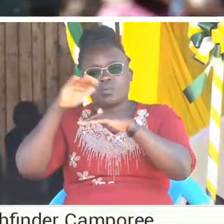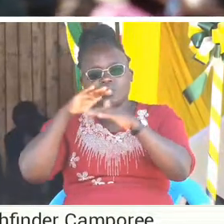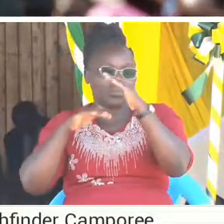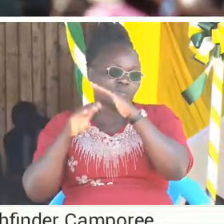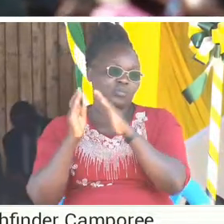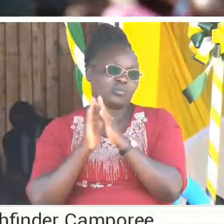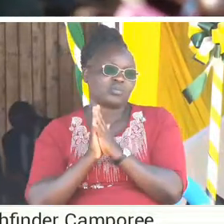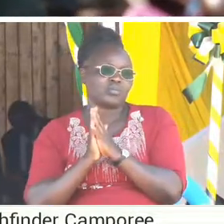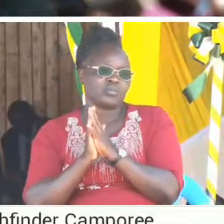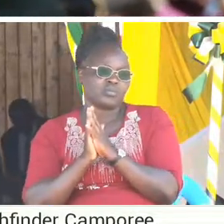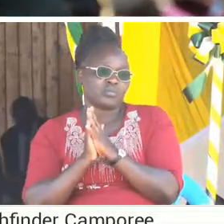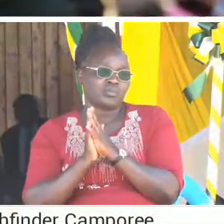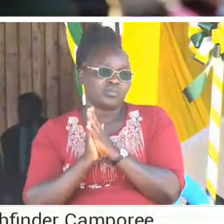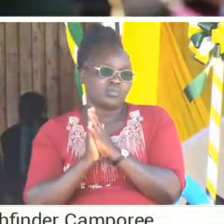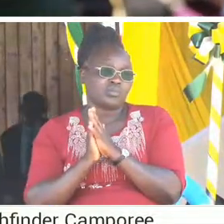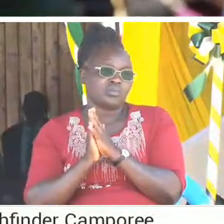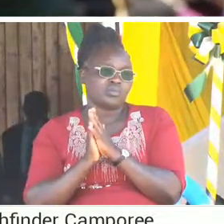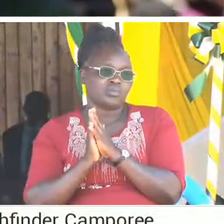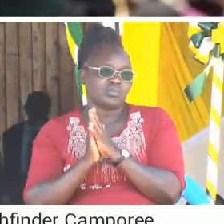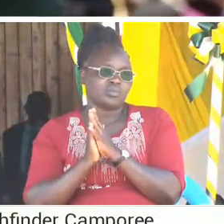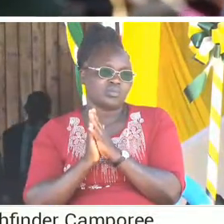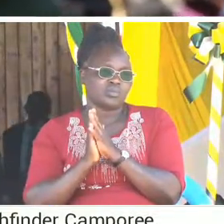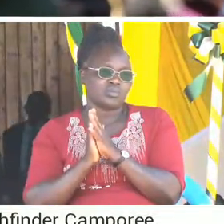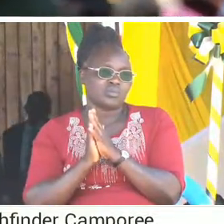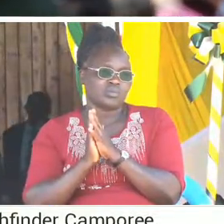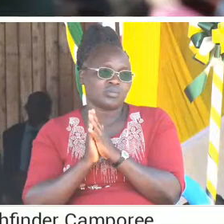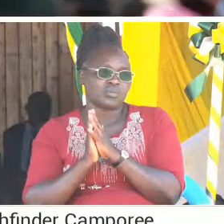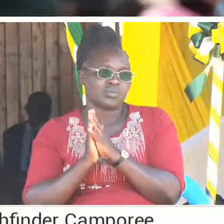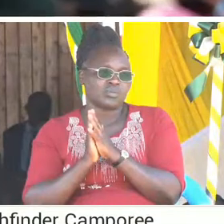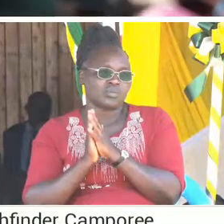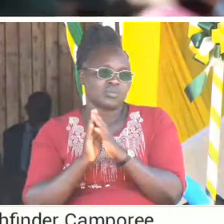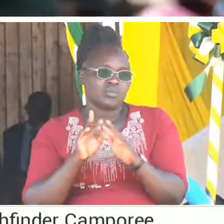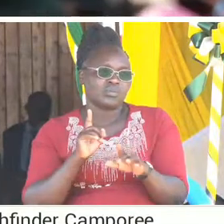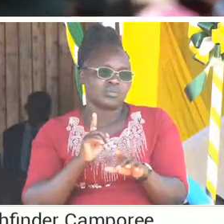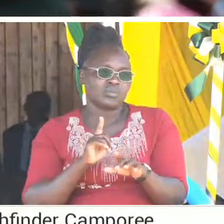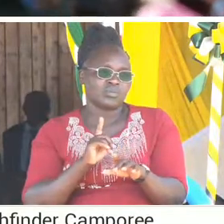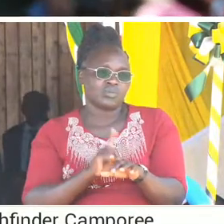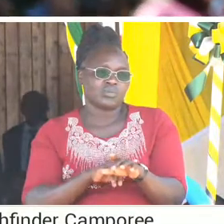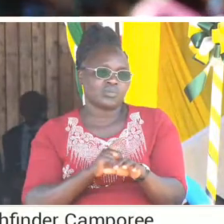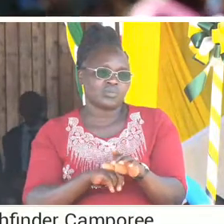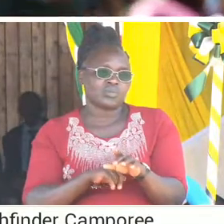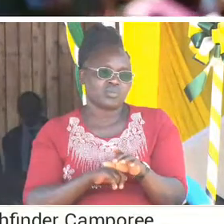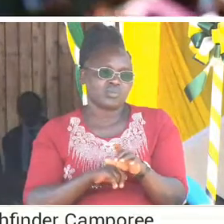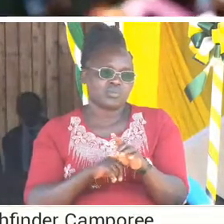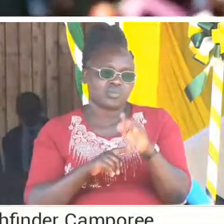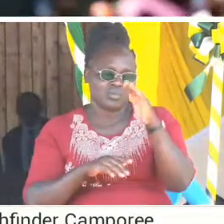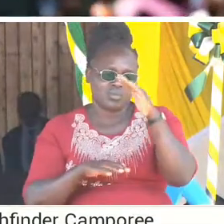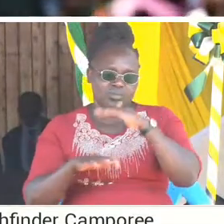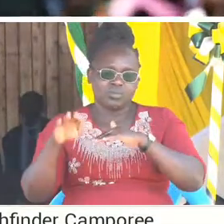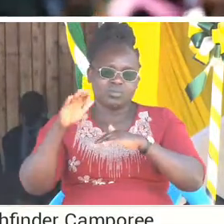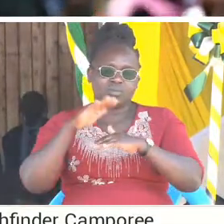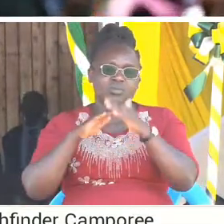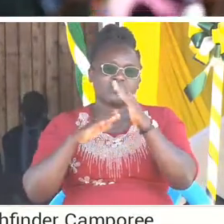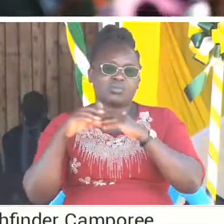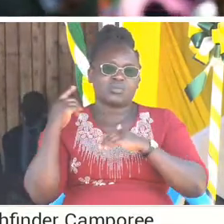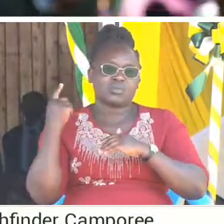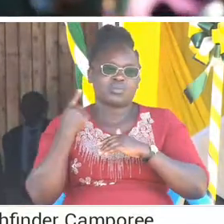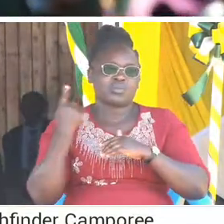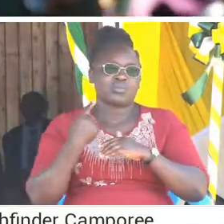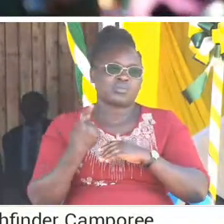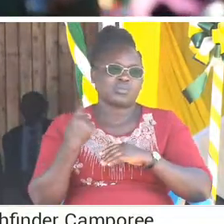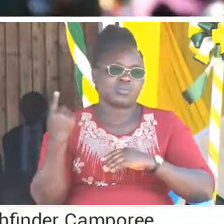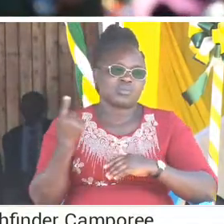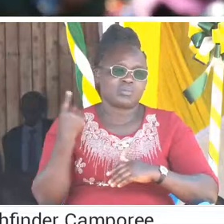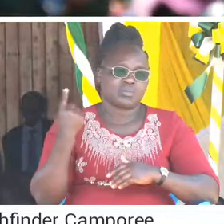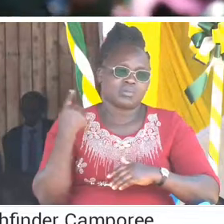kinakupandisha kiuchumi. Unapanda hizo ranks, unapanda. Ngoja nikwambie, kadri unavyopanda peke yako, chini ngazi